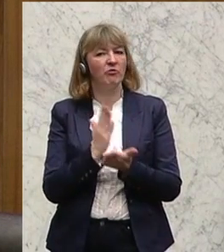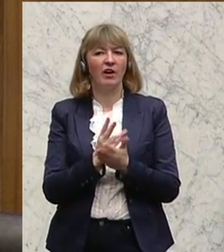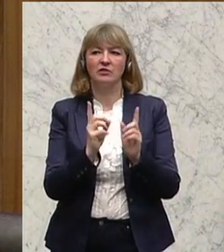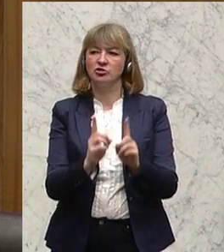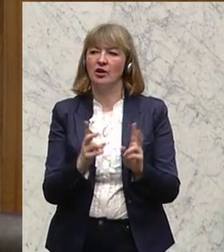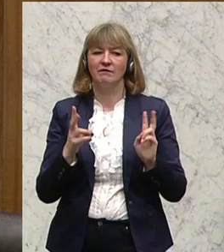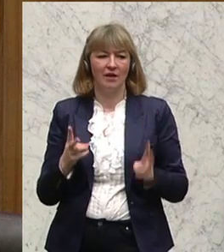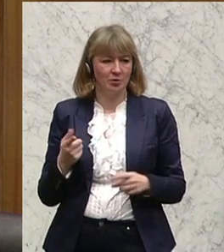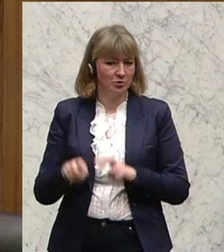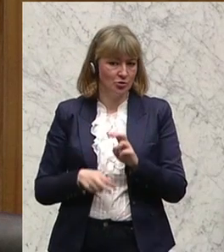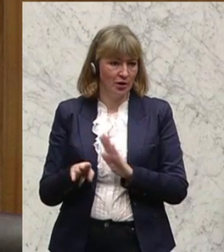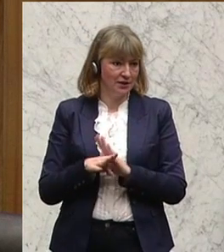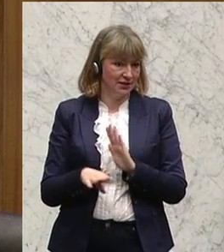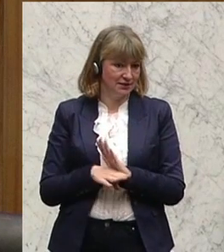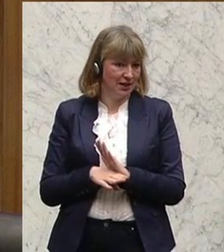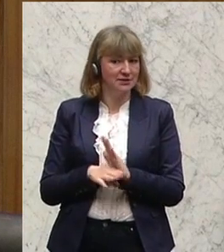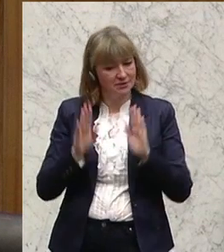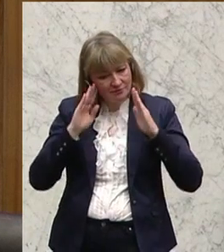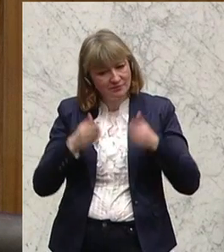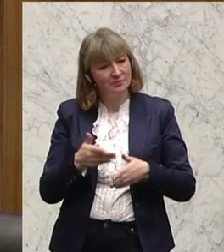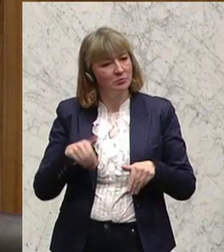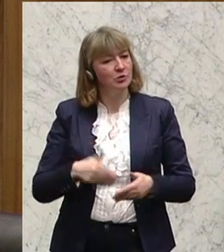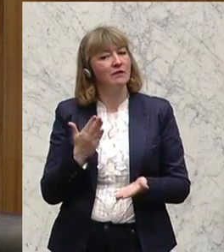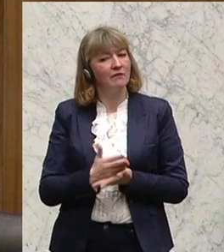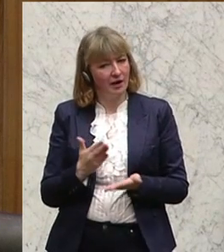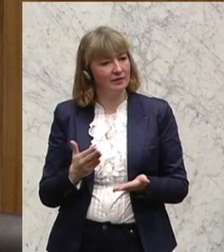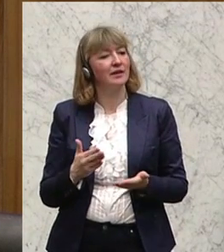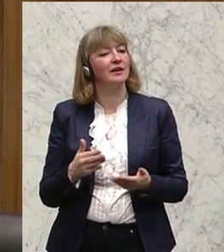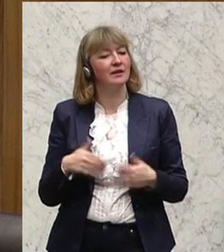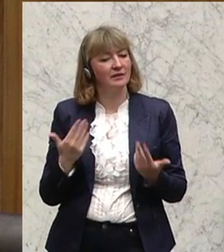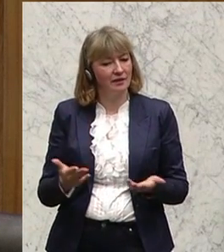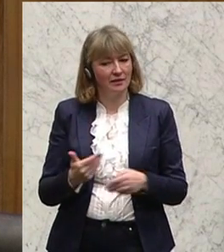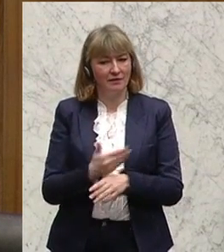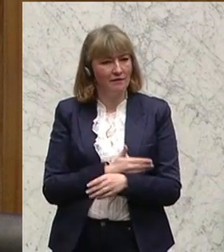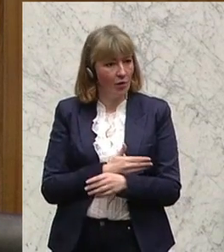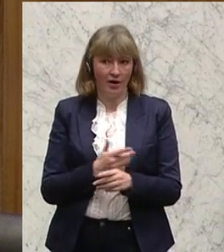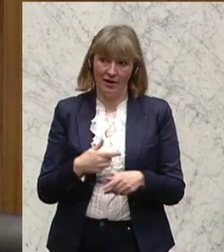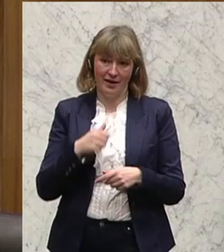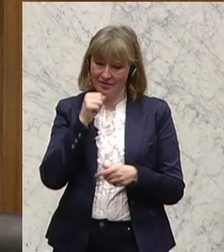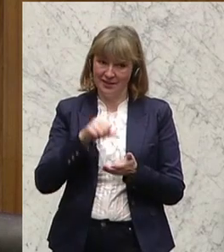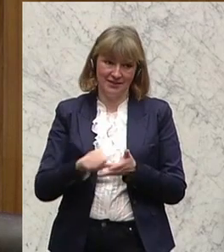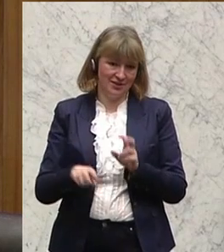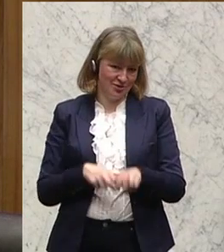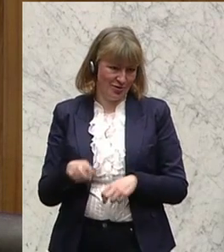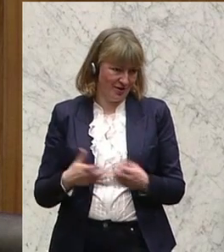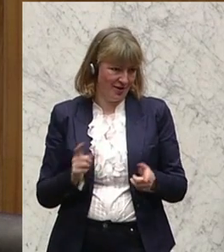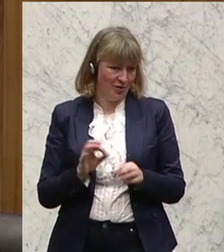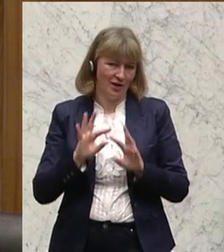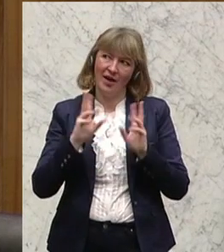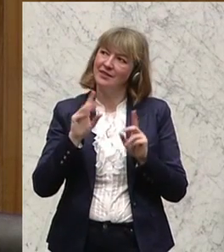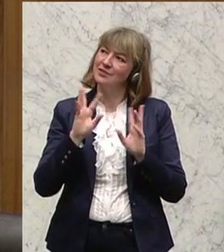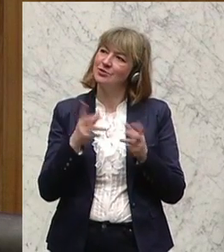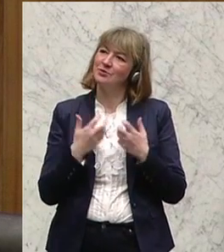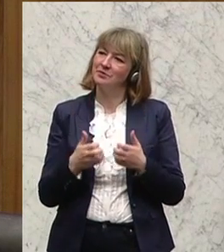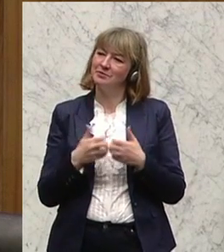herum? Na, weil einfach die Steuergesetzgebung darauf abstellt, dass es fertig sein muss, das Gebäude. Vorher zahlt man keine Steuer und Ähnliches mehr. Schönes historisches Beispiel, was mir